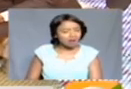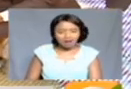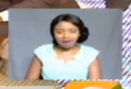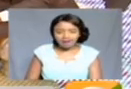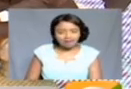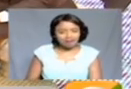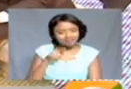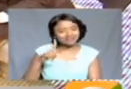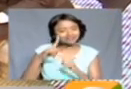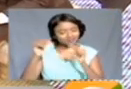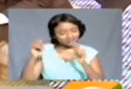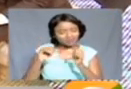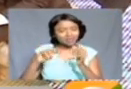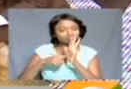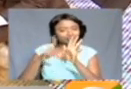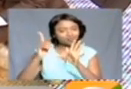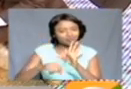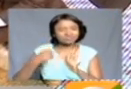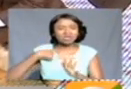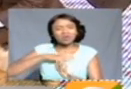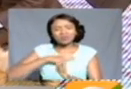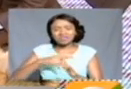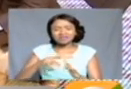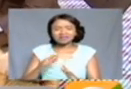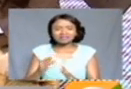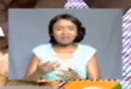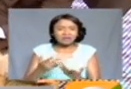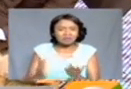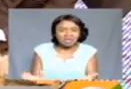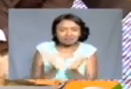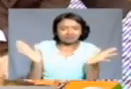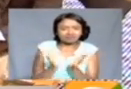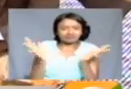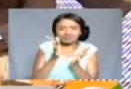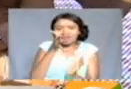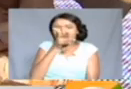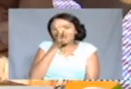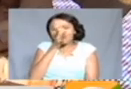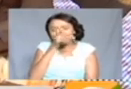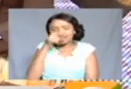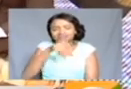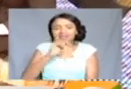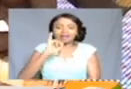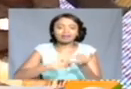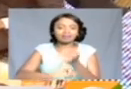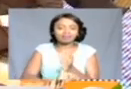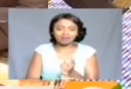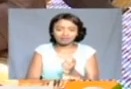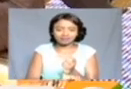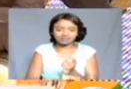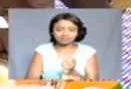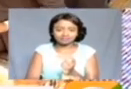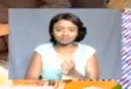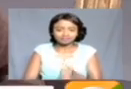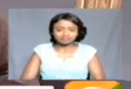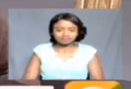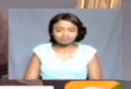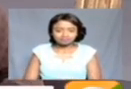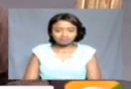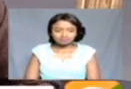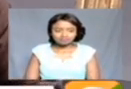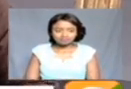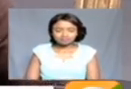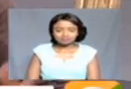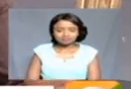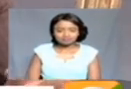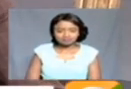statement inamaanisha kwamba tunaendelea kujenga uongo ndani ya mahusiano. Bi Msafwari, tukaweza kumalizia uzungumze nao, maana najua kwamba baadaye mtakuwa Radio Citizen